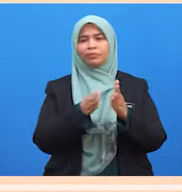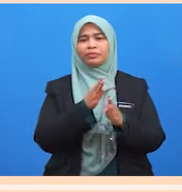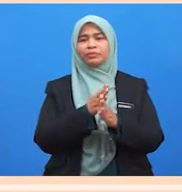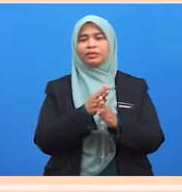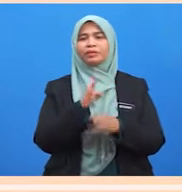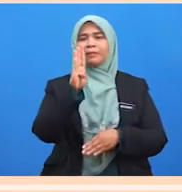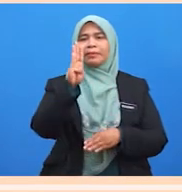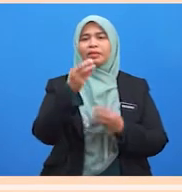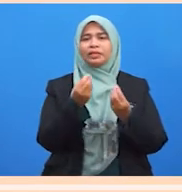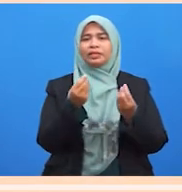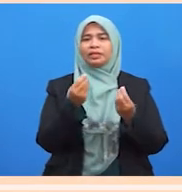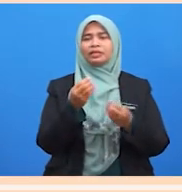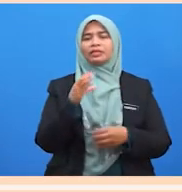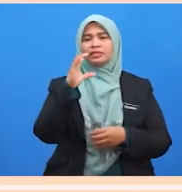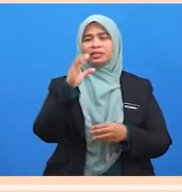mentah.